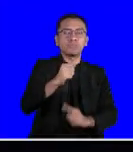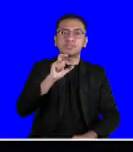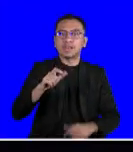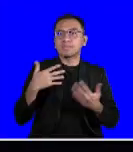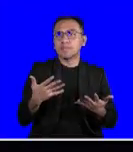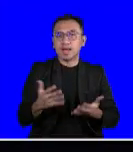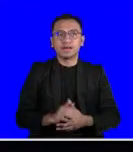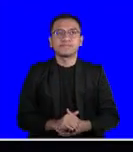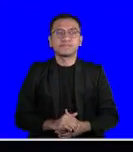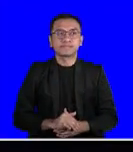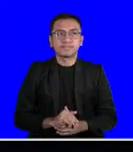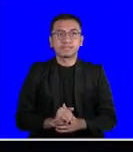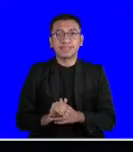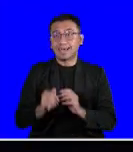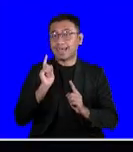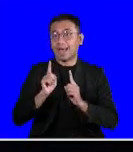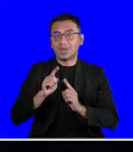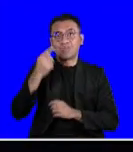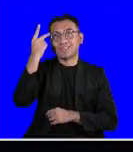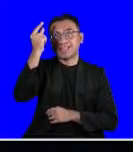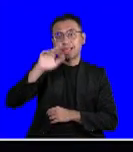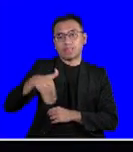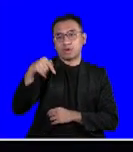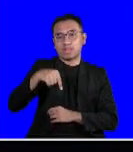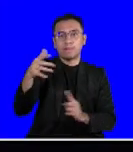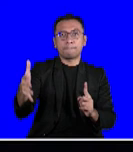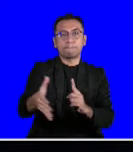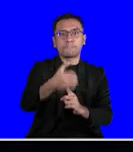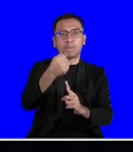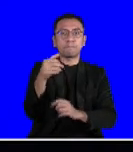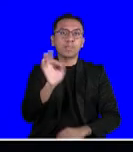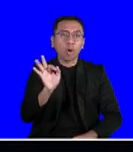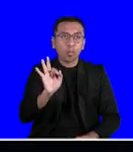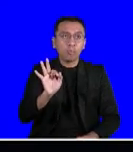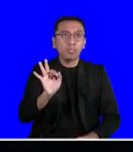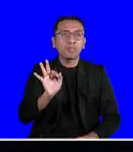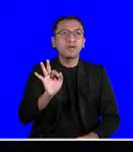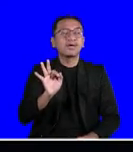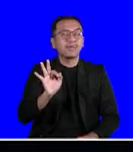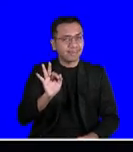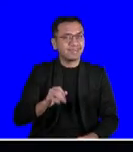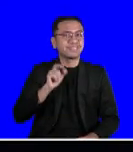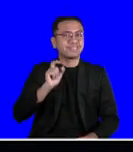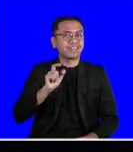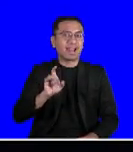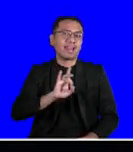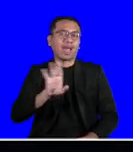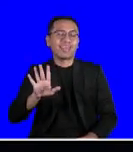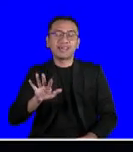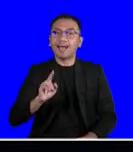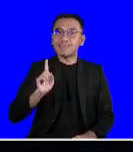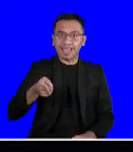Jika resolusi tahun ini belum tercapai, jangan putus asa ya, sebab banyak cara kok untuk kita tetap